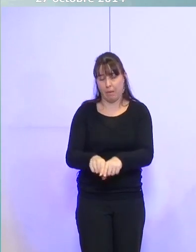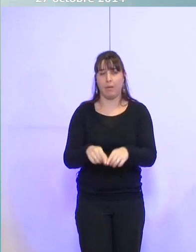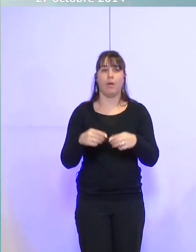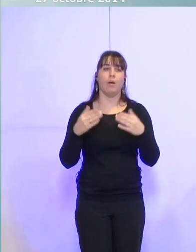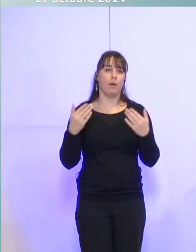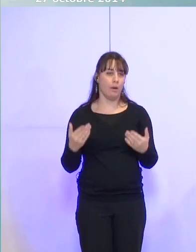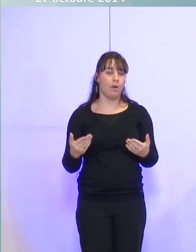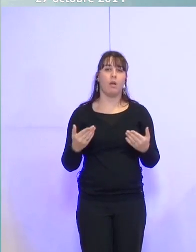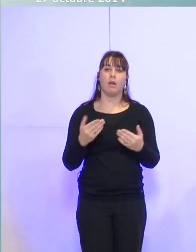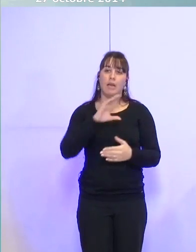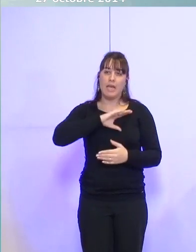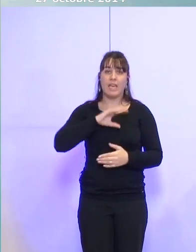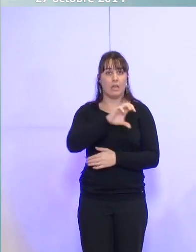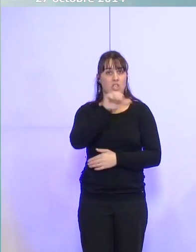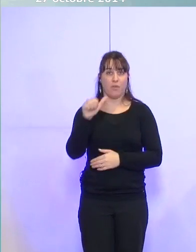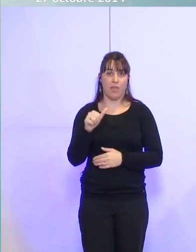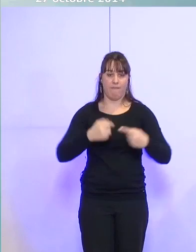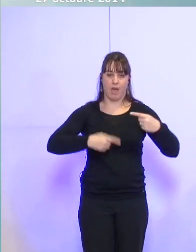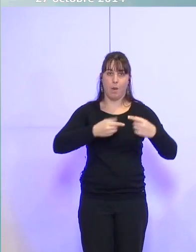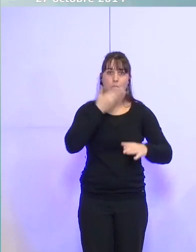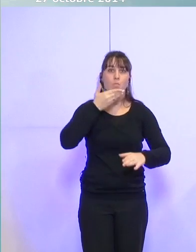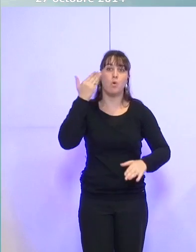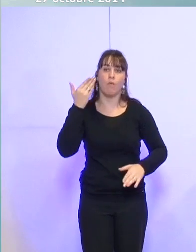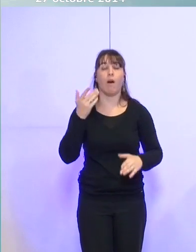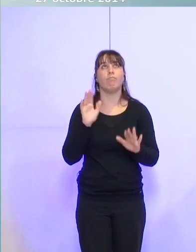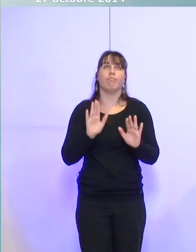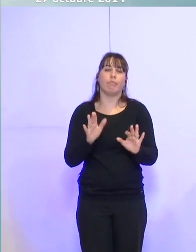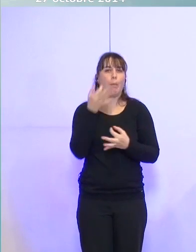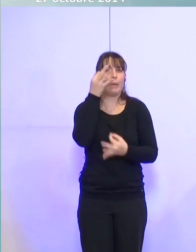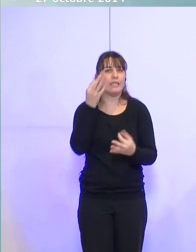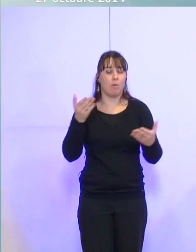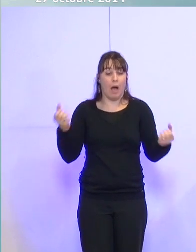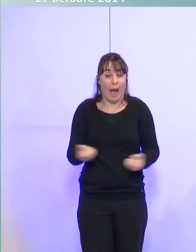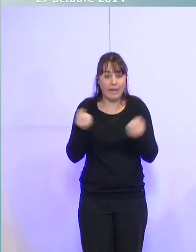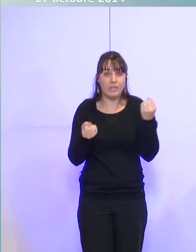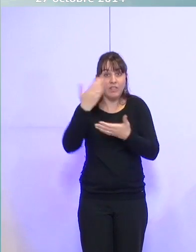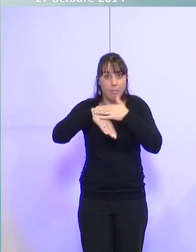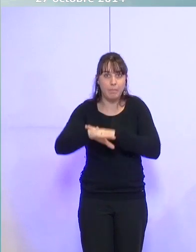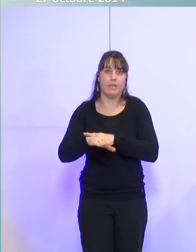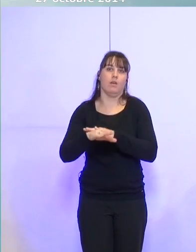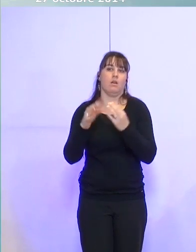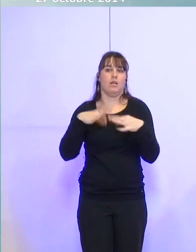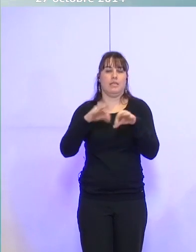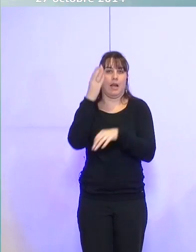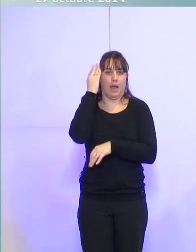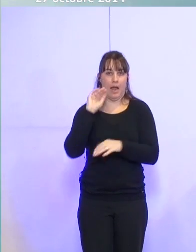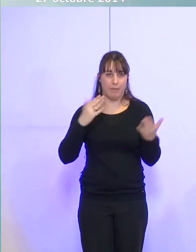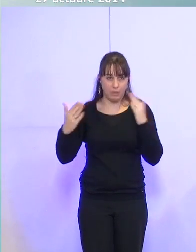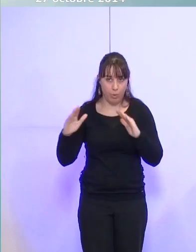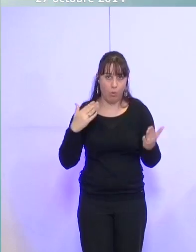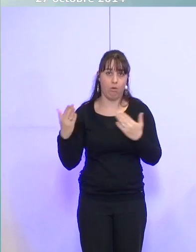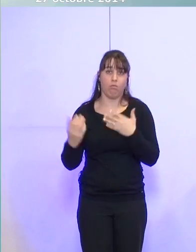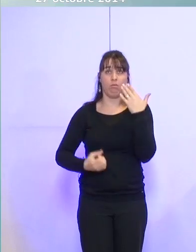une amélioration du chiffre d'affaires, plus exactement de l'activité d'Alpexpo, ce qui n'est ni nouveau